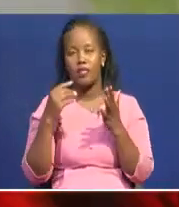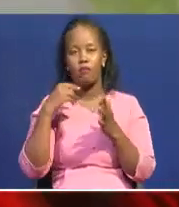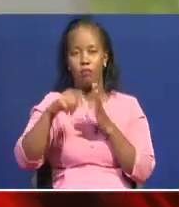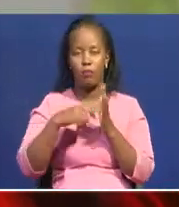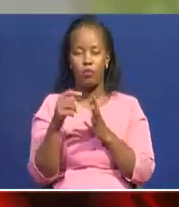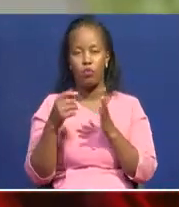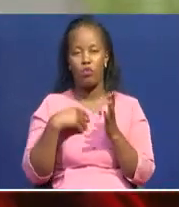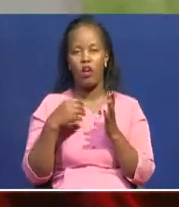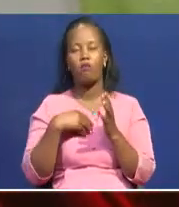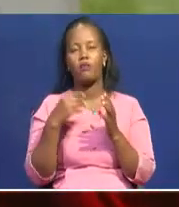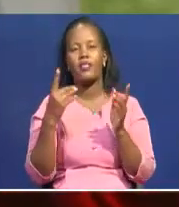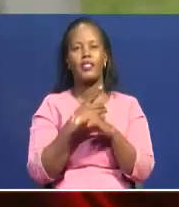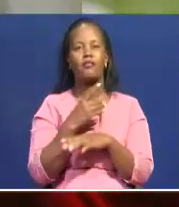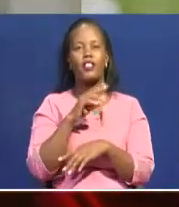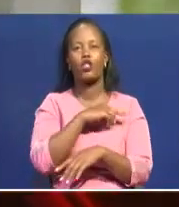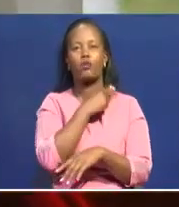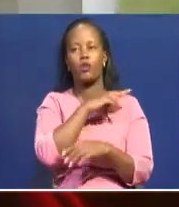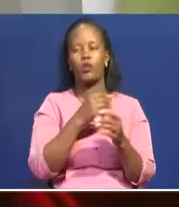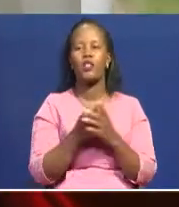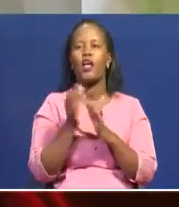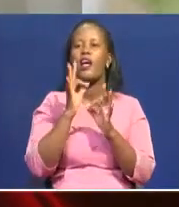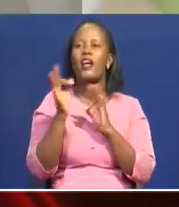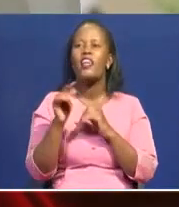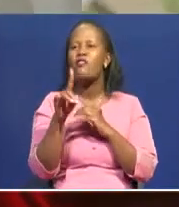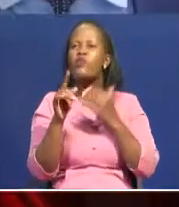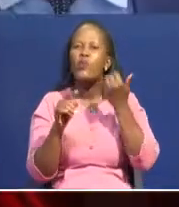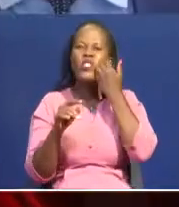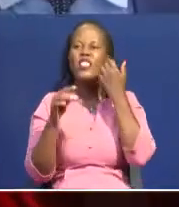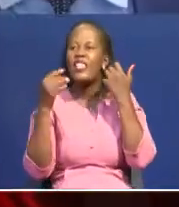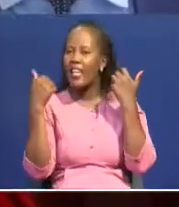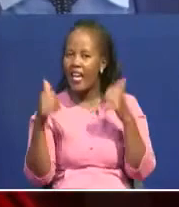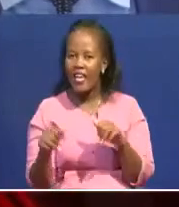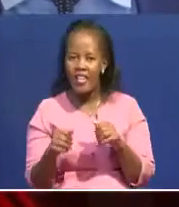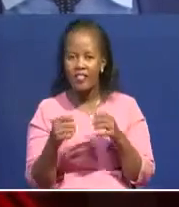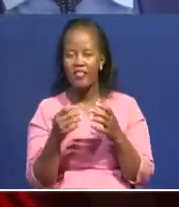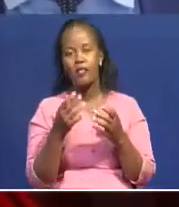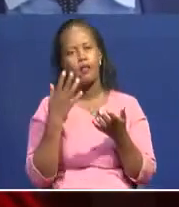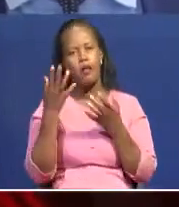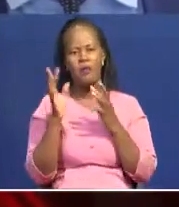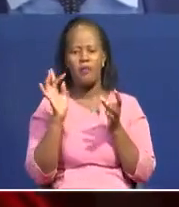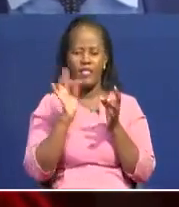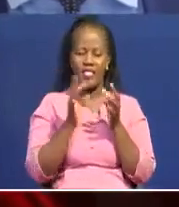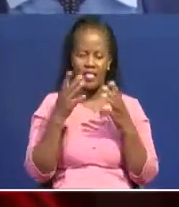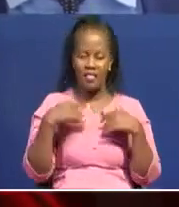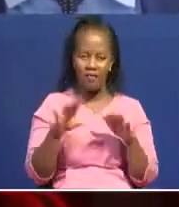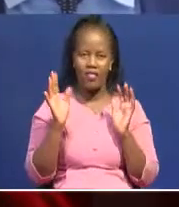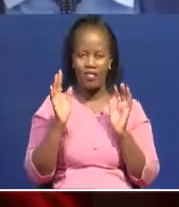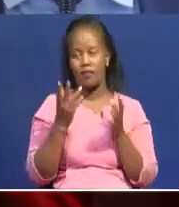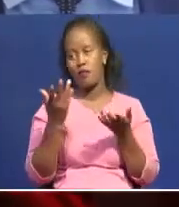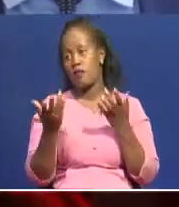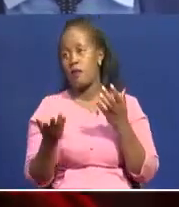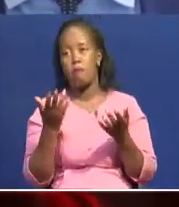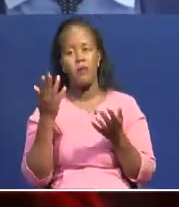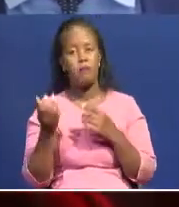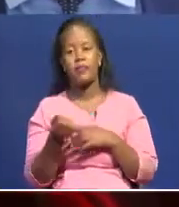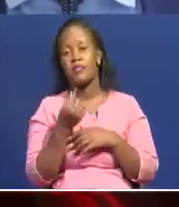Tigoni. Kama ni mtu akiwa na ugonjwa fulani, amepimwa kule na labda huo ugonjwa, dawa